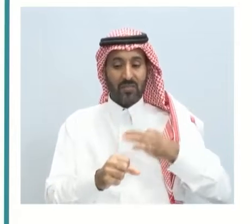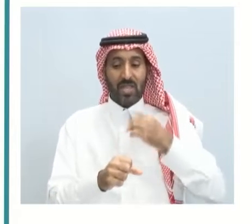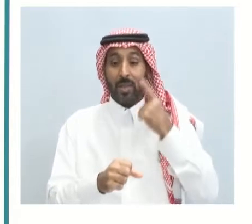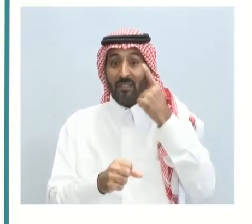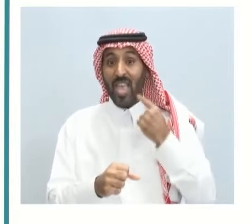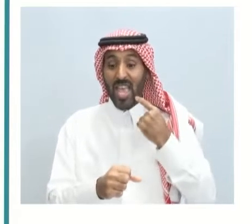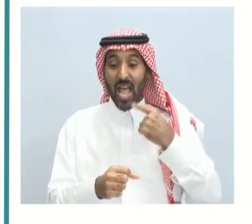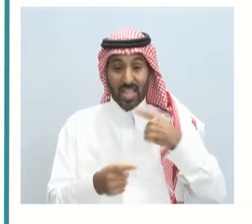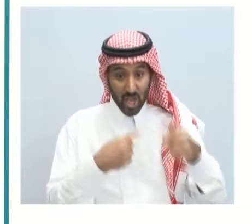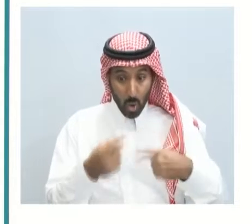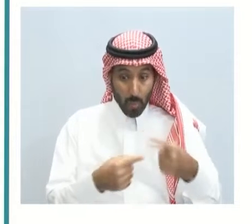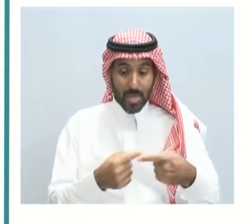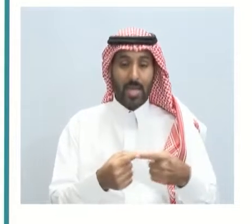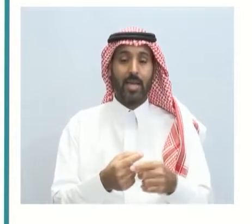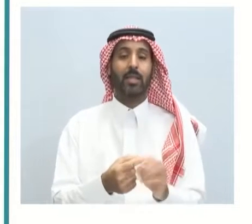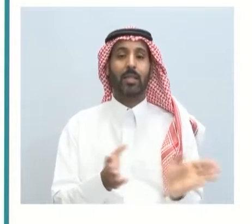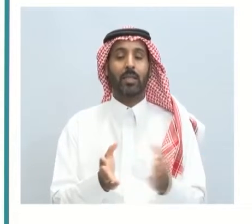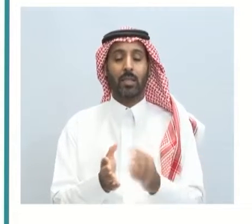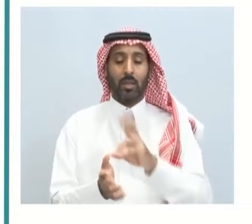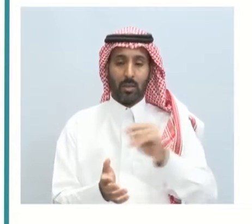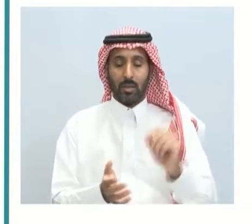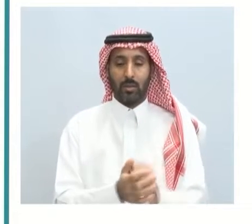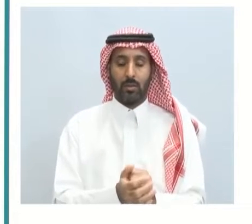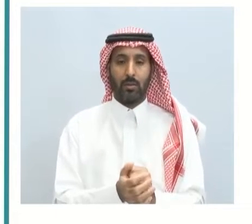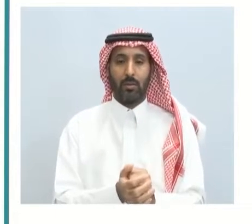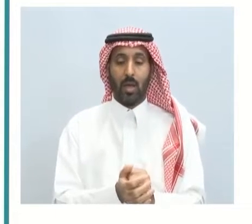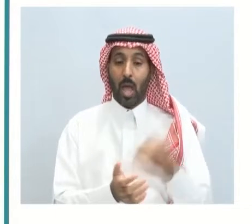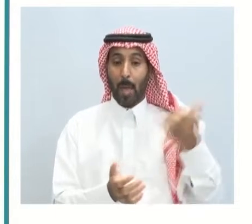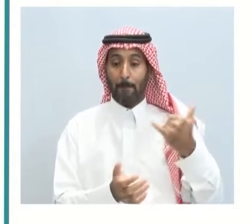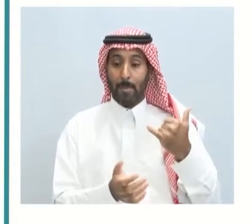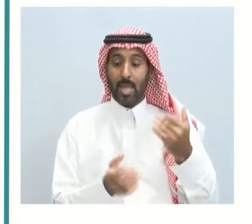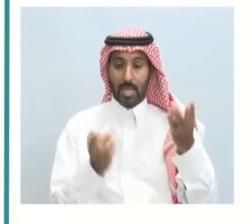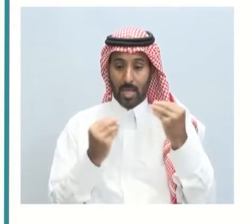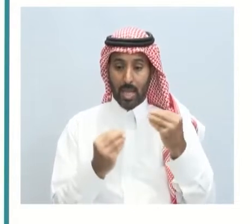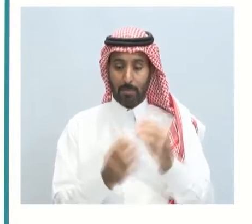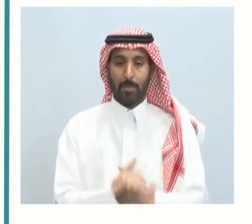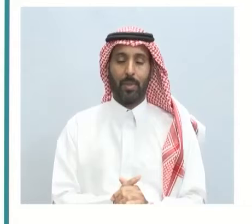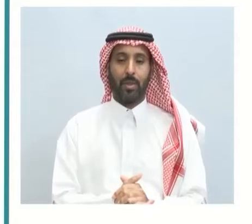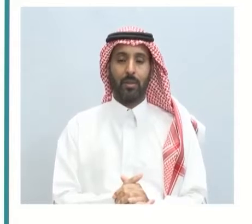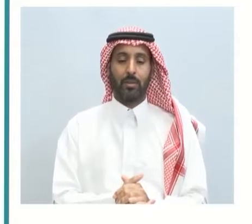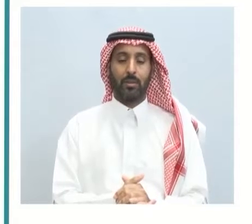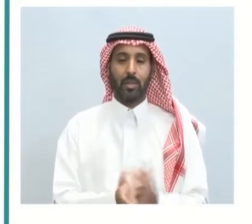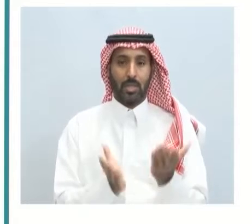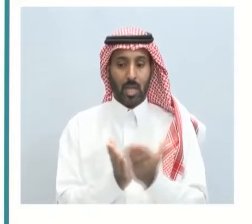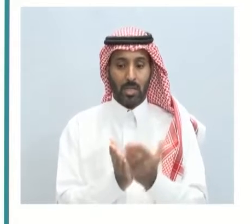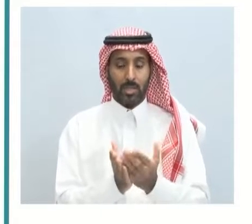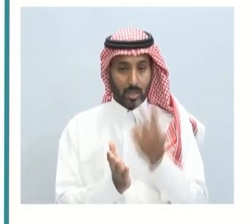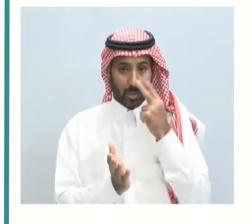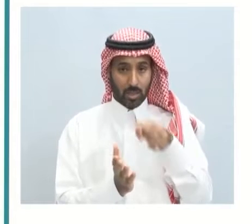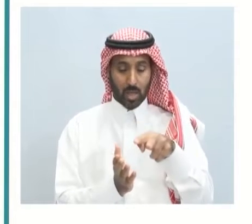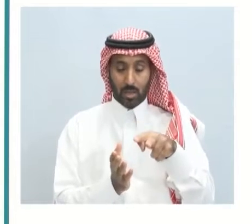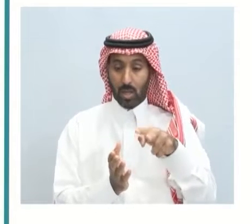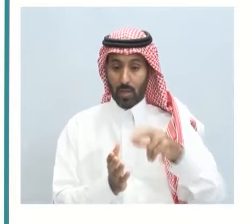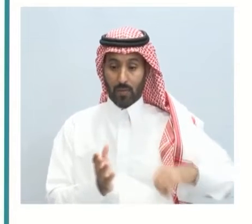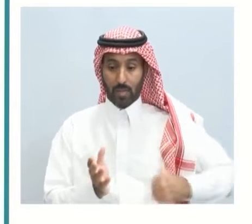اليوميه وهذا ما يمثل اهميه هذا الدرس شاهدوا هذا